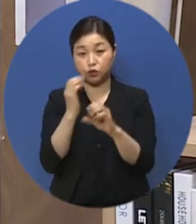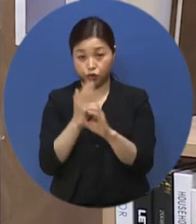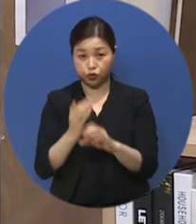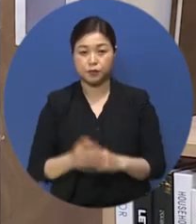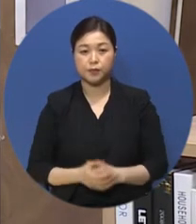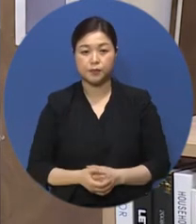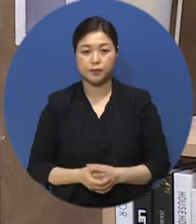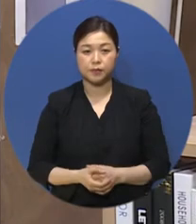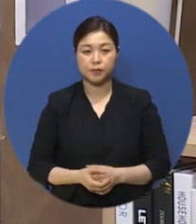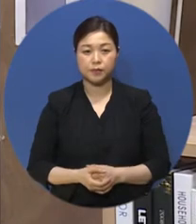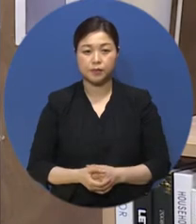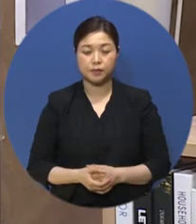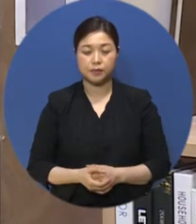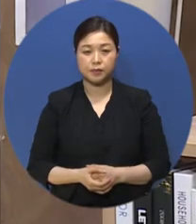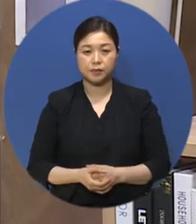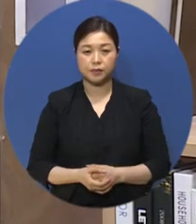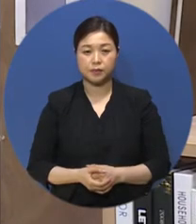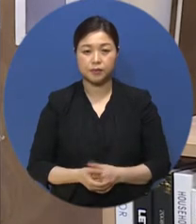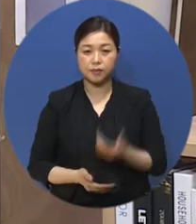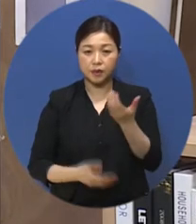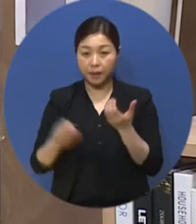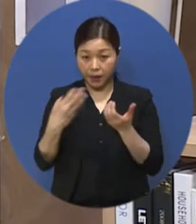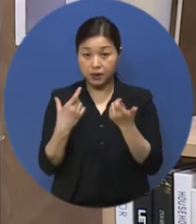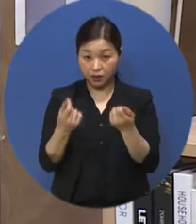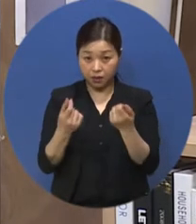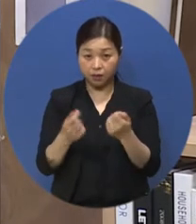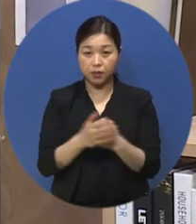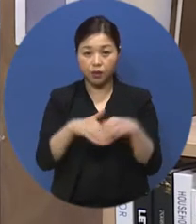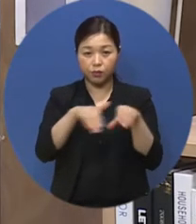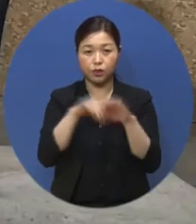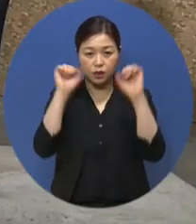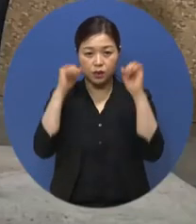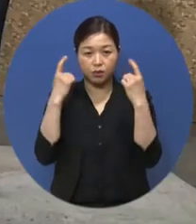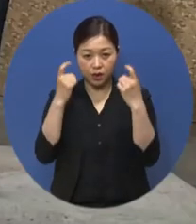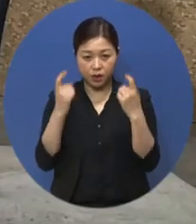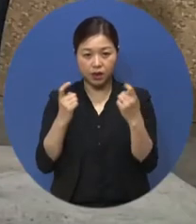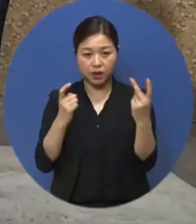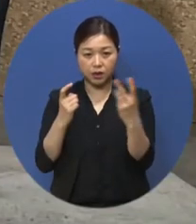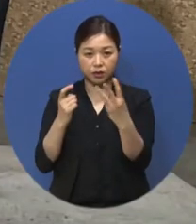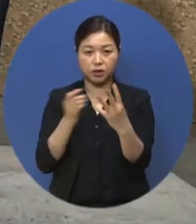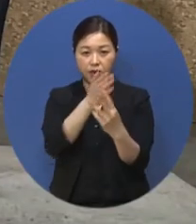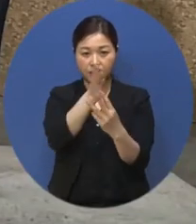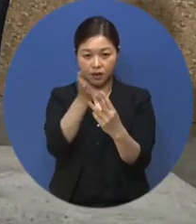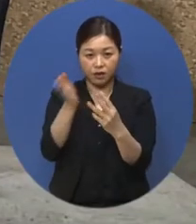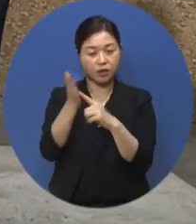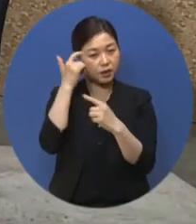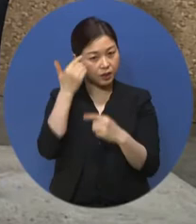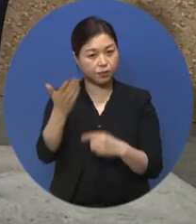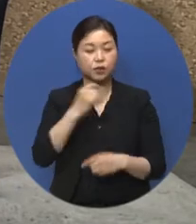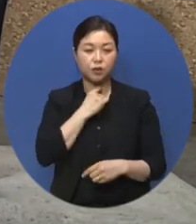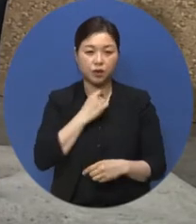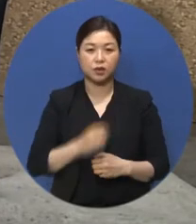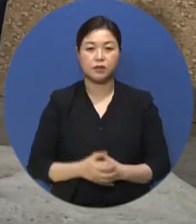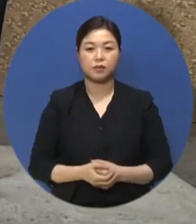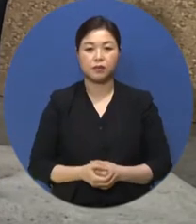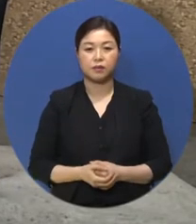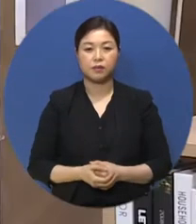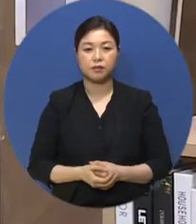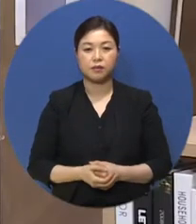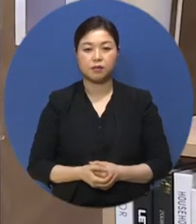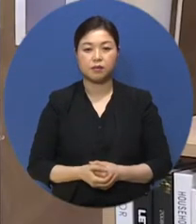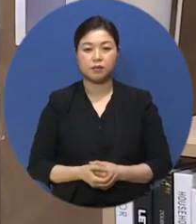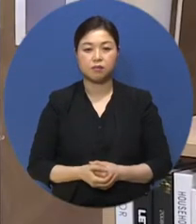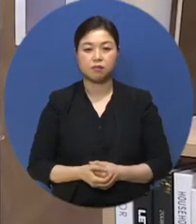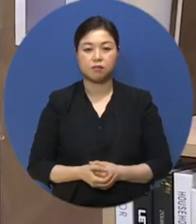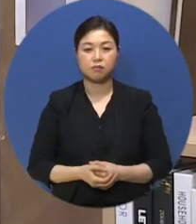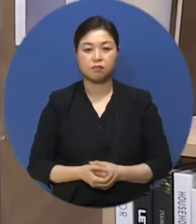그렇다면 이제 앞서 얘기를 하신 것처럼 문화와 체육, 관광 이렇게 세 분야로 네, 나눠서 맞아. 질문을 드리도록 하겠습니다.